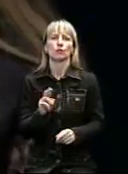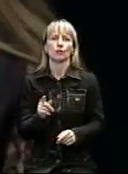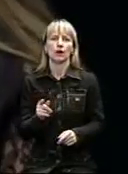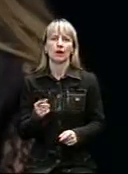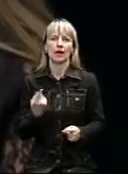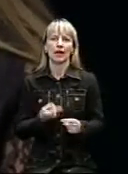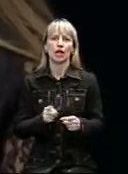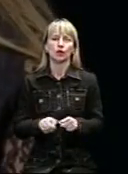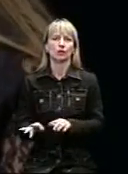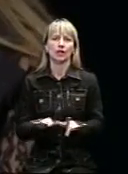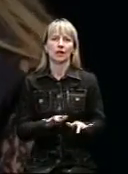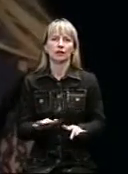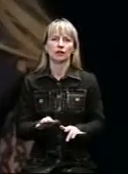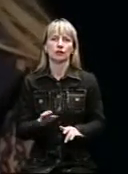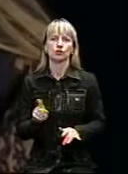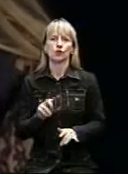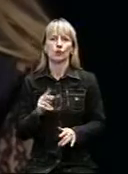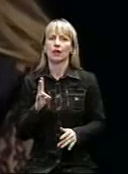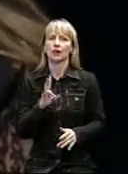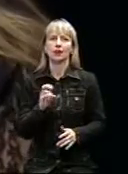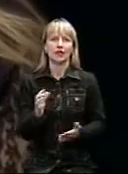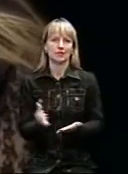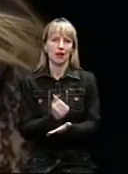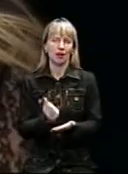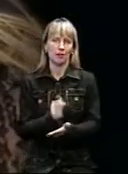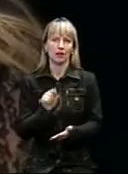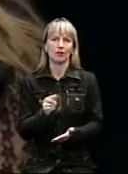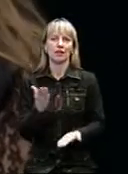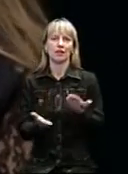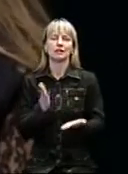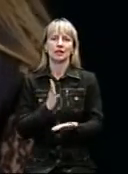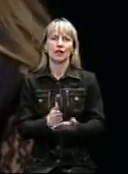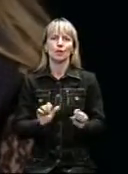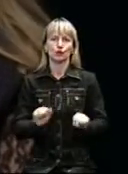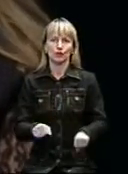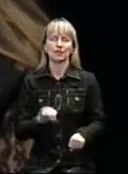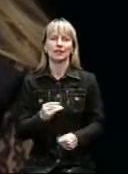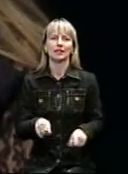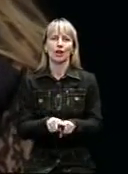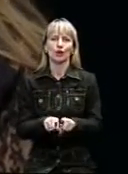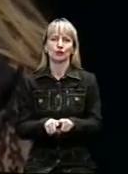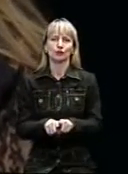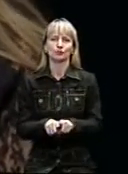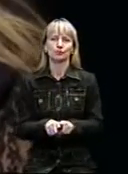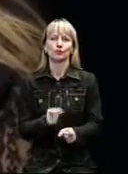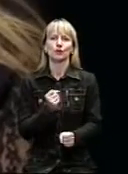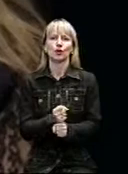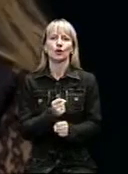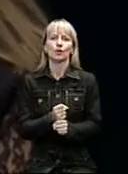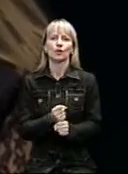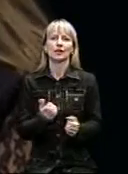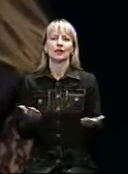цю діяльність, чому б не заробляти на ній, якщо є можливість, а також робити